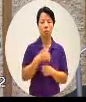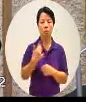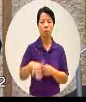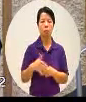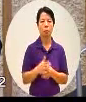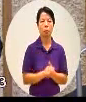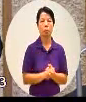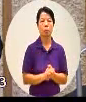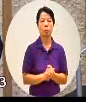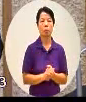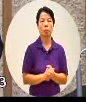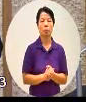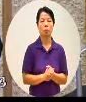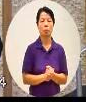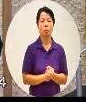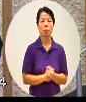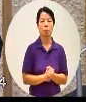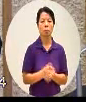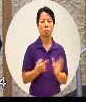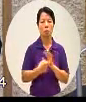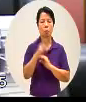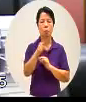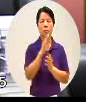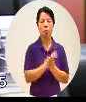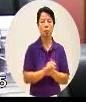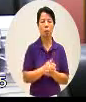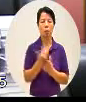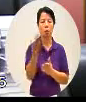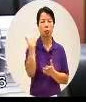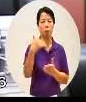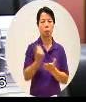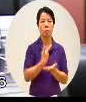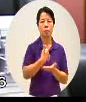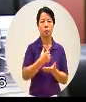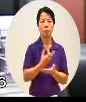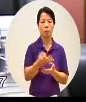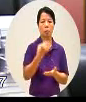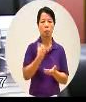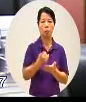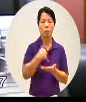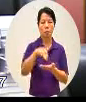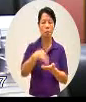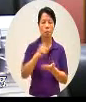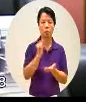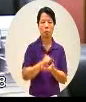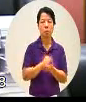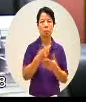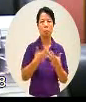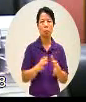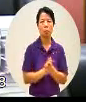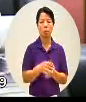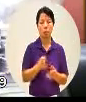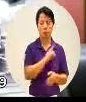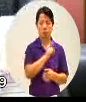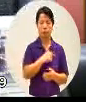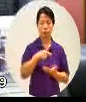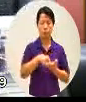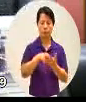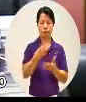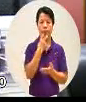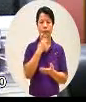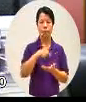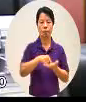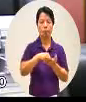很多没有做。 那表示你贵局的经费编列太少，是不是？还要向中央争取，啊！你自己都没样清楚， 我们都 啊，该做唔